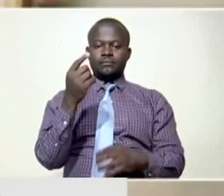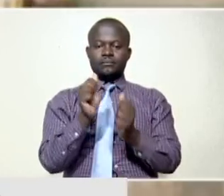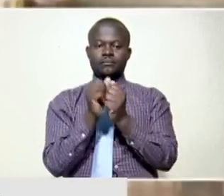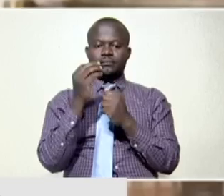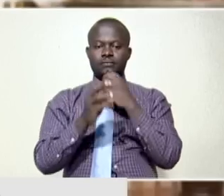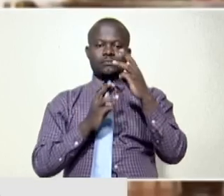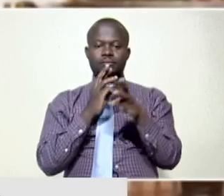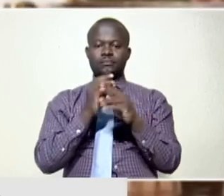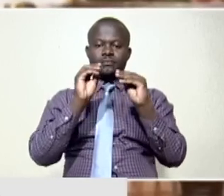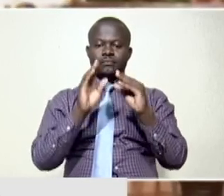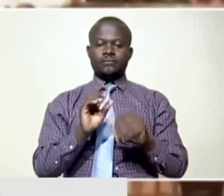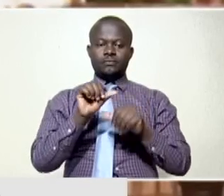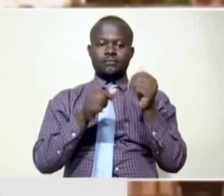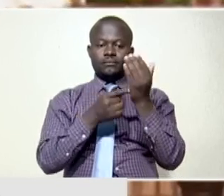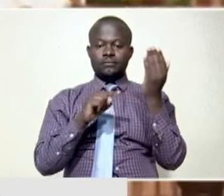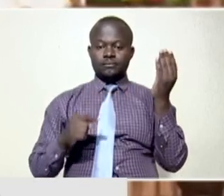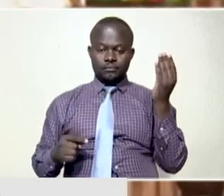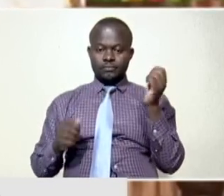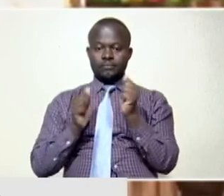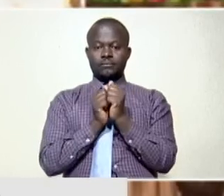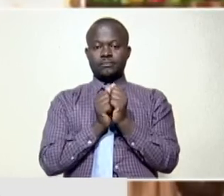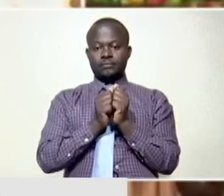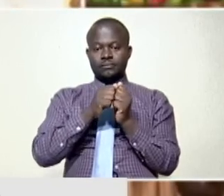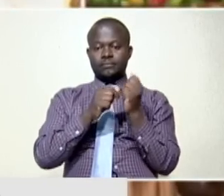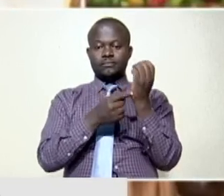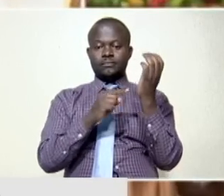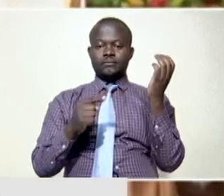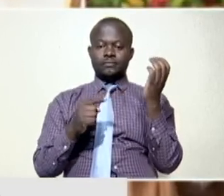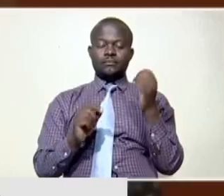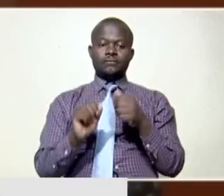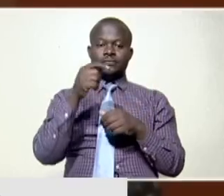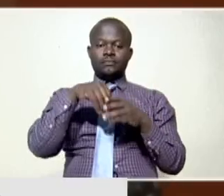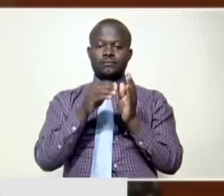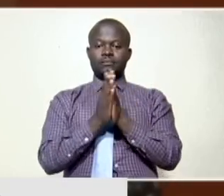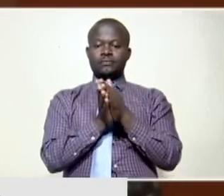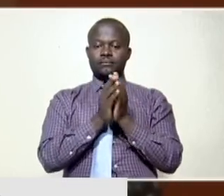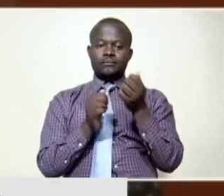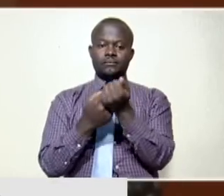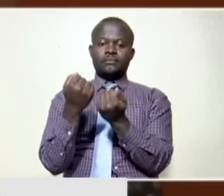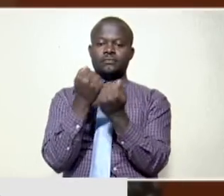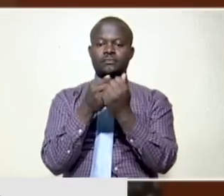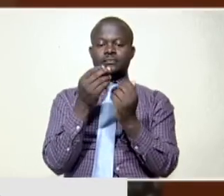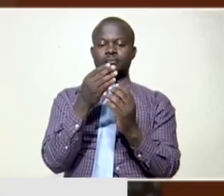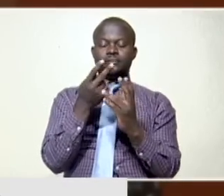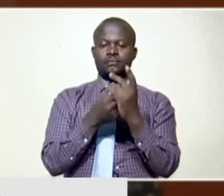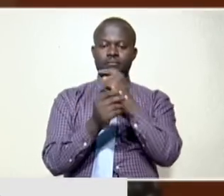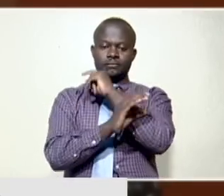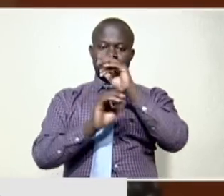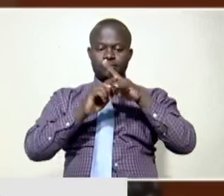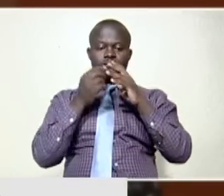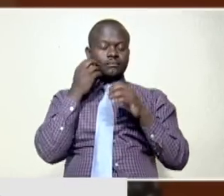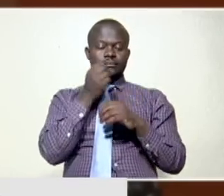mu kwigisha amasomo ya engineering n'ayikoranabuhanga. Nubwa mbere mu mateka y'ubutwererane bw'ibihugu byombi bwatangiye muri